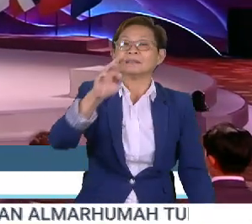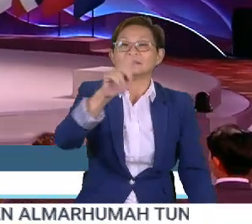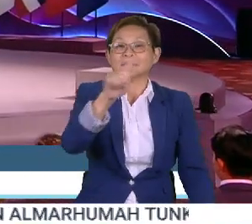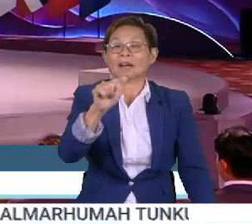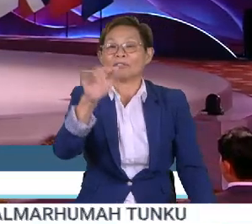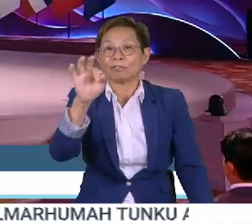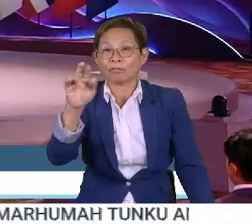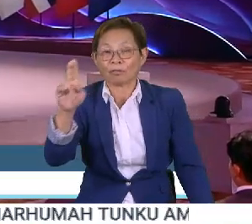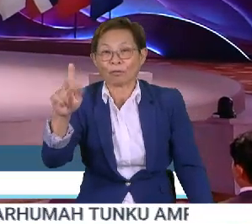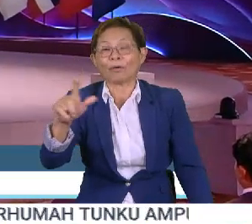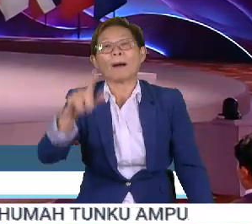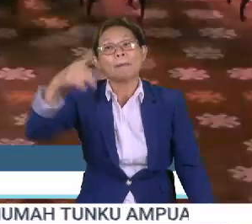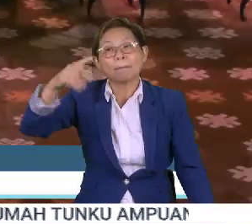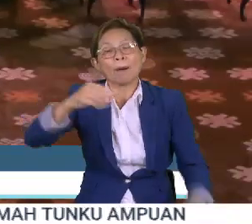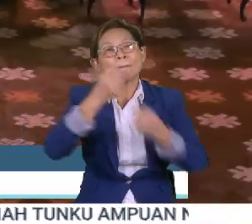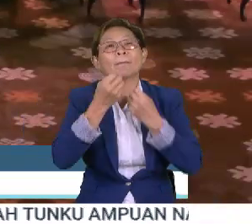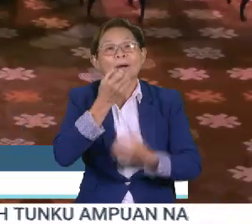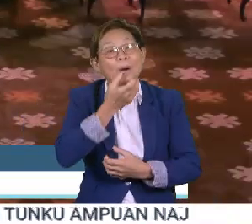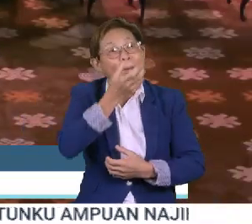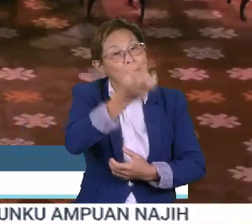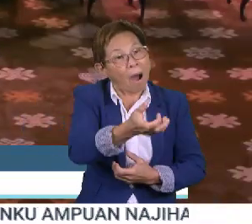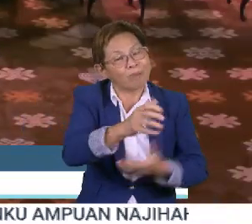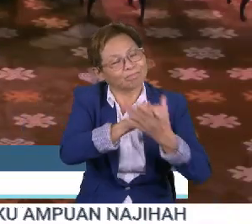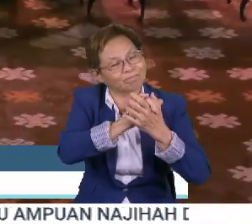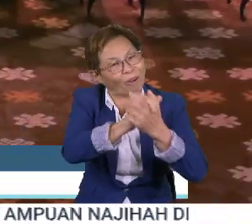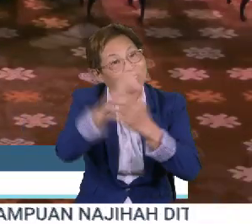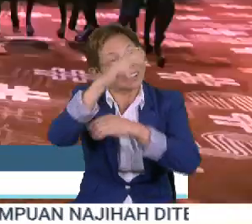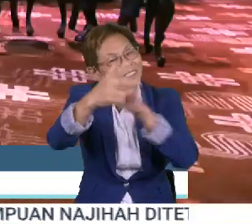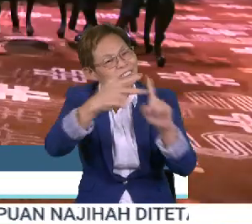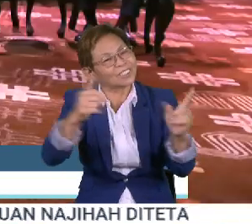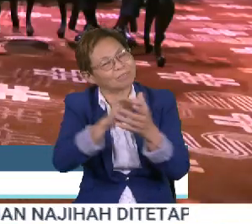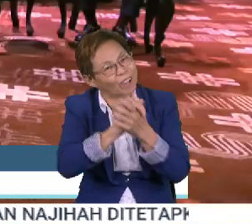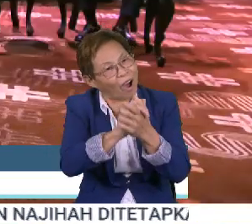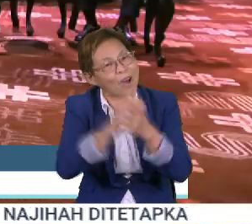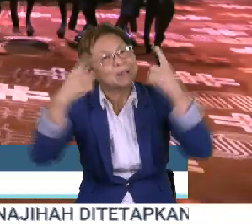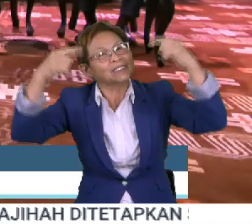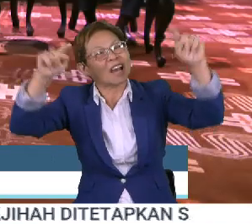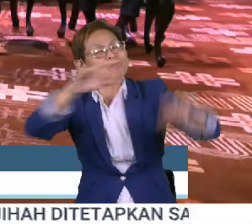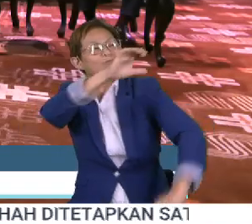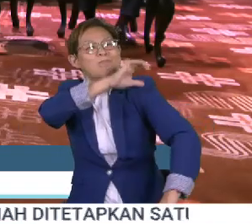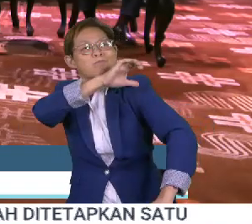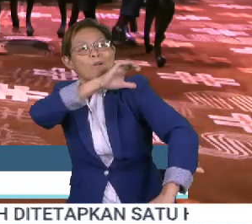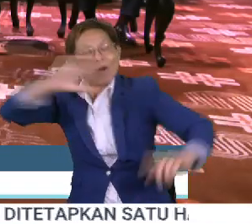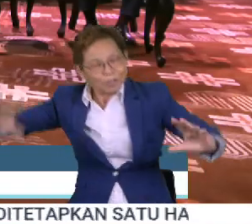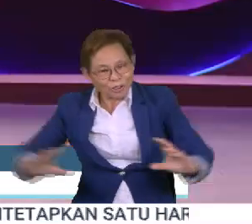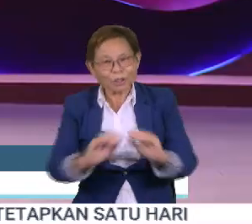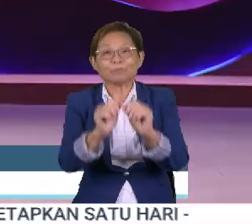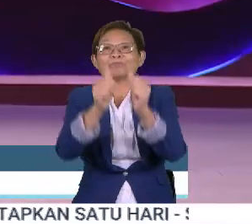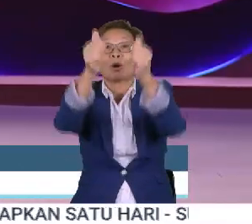Perdana Menteri menjahitkan ucapannya kepada kerajaan Indonesia karena percaya yang mempengaruhi